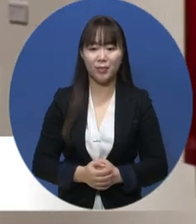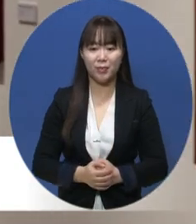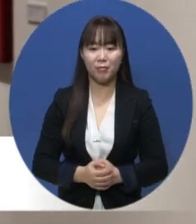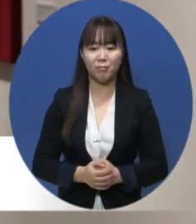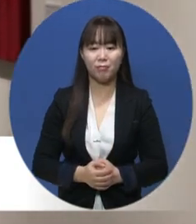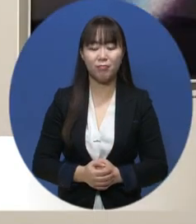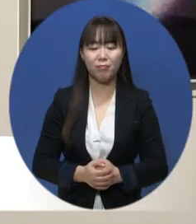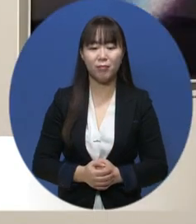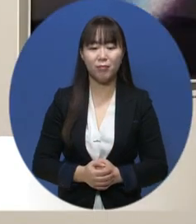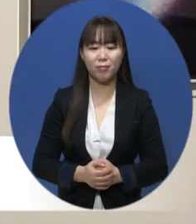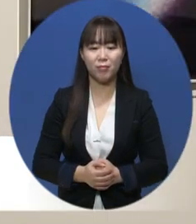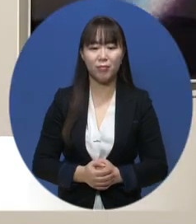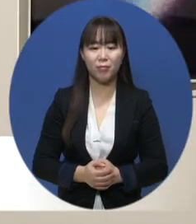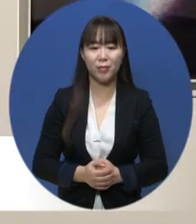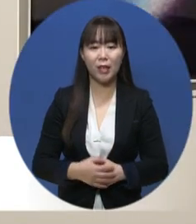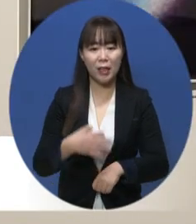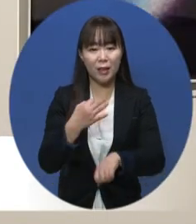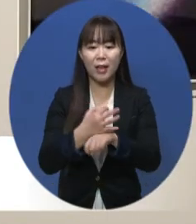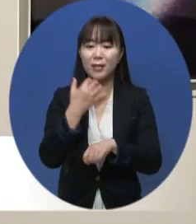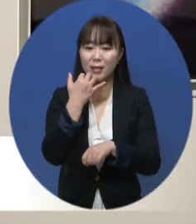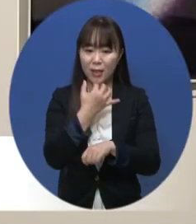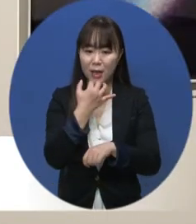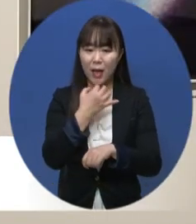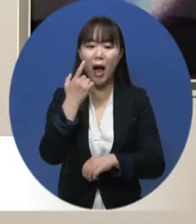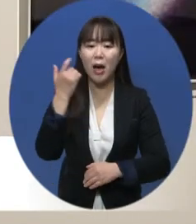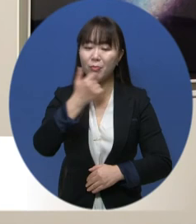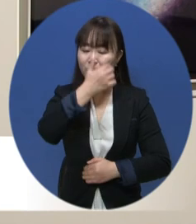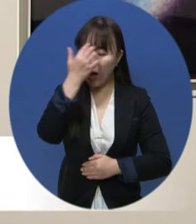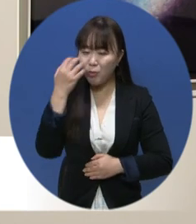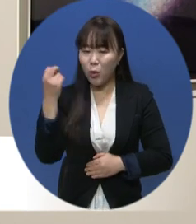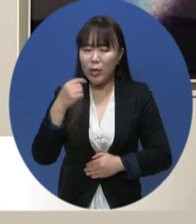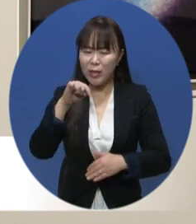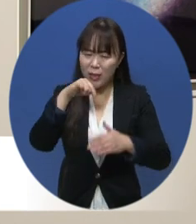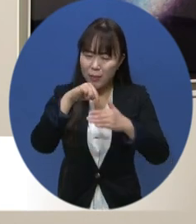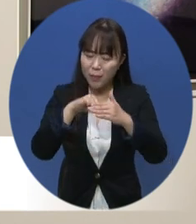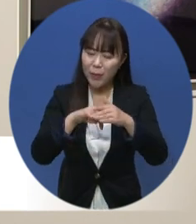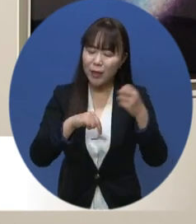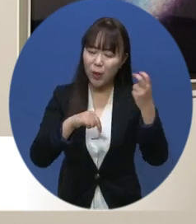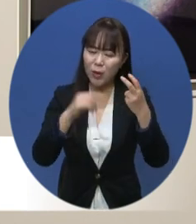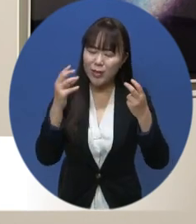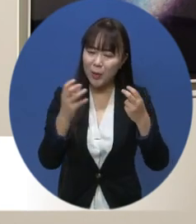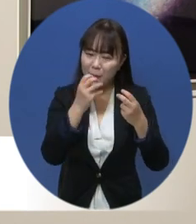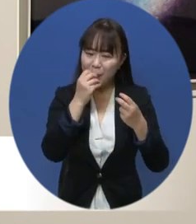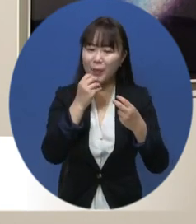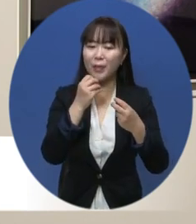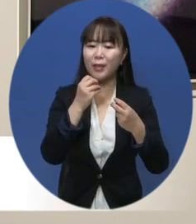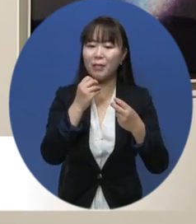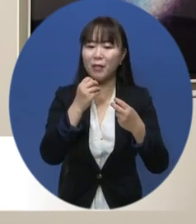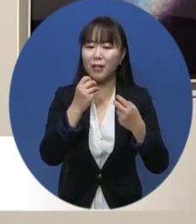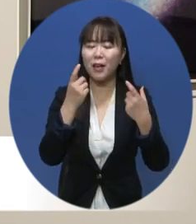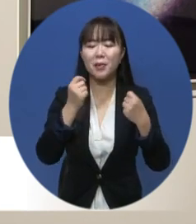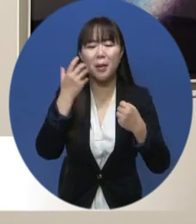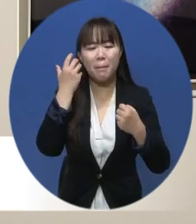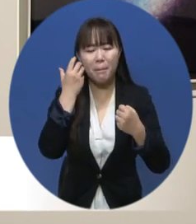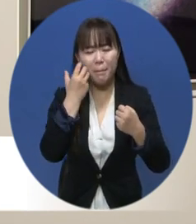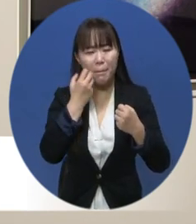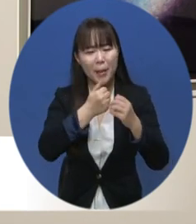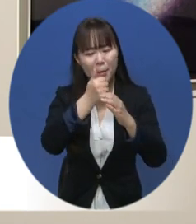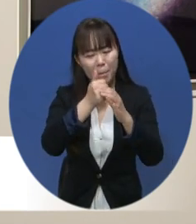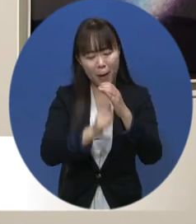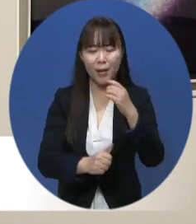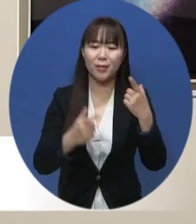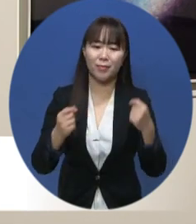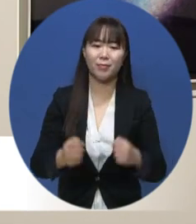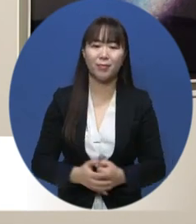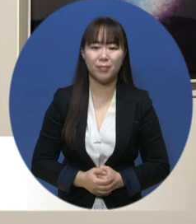단색조의 아름다움, 깊이, 그리고 세련됨, 그 매력에 빠져든